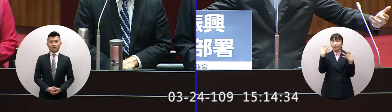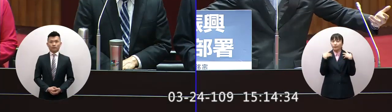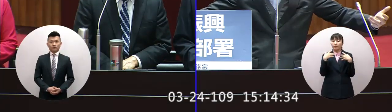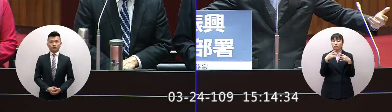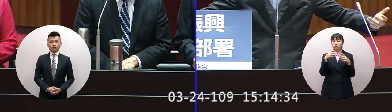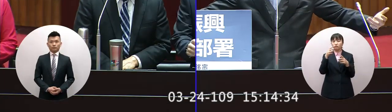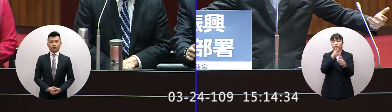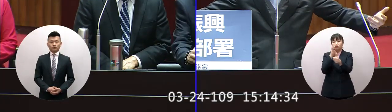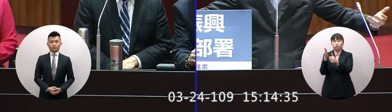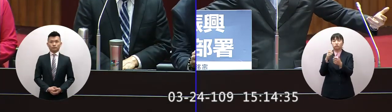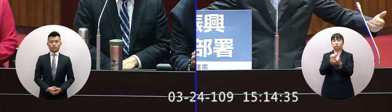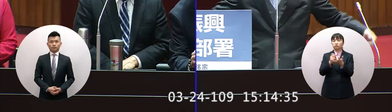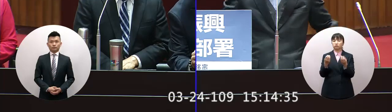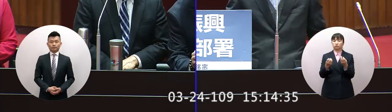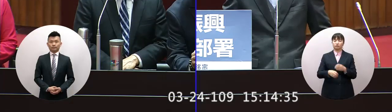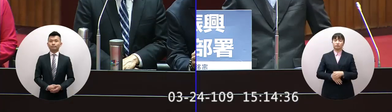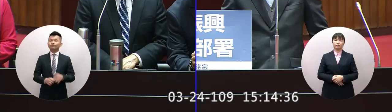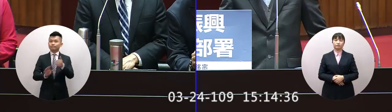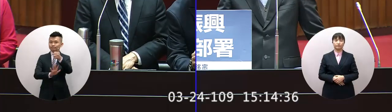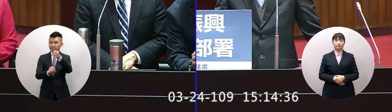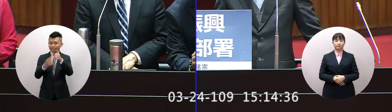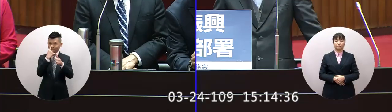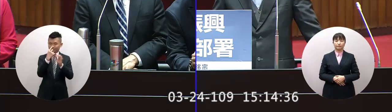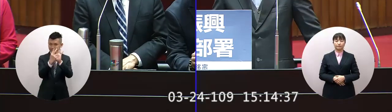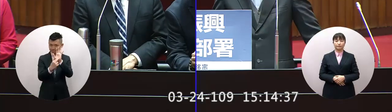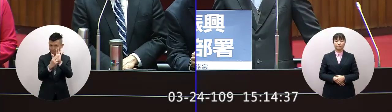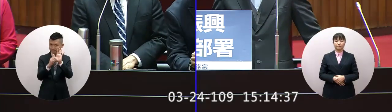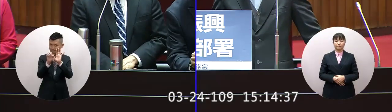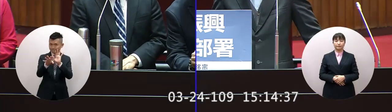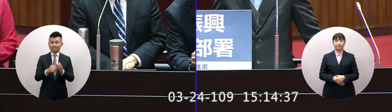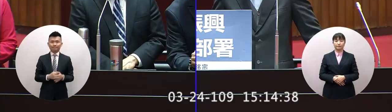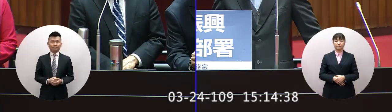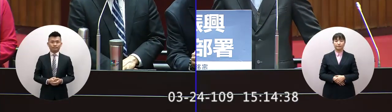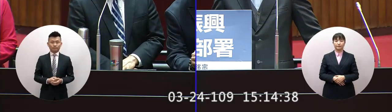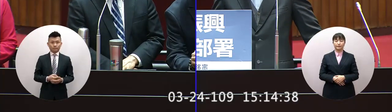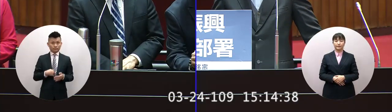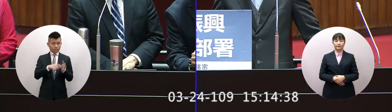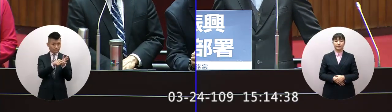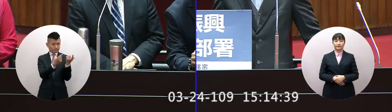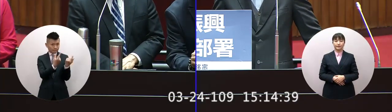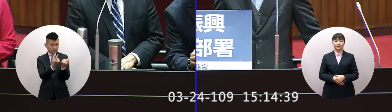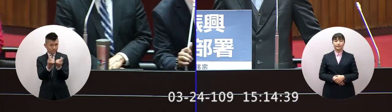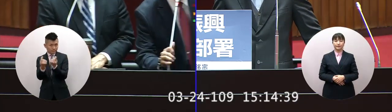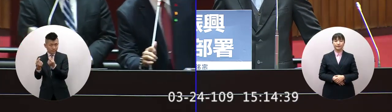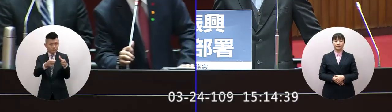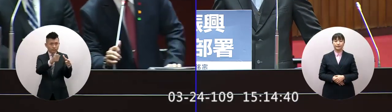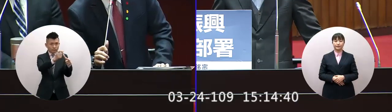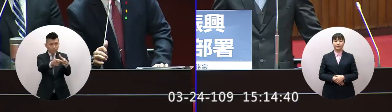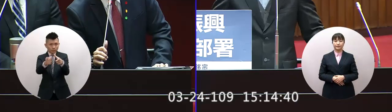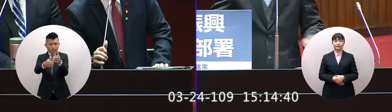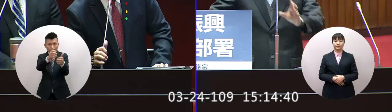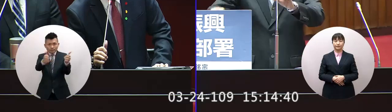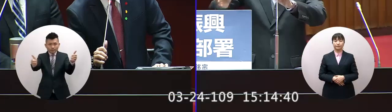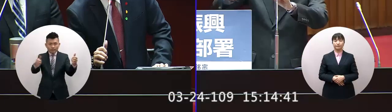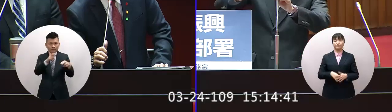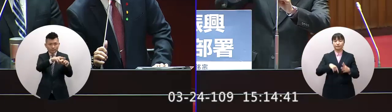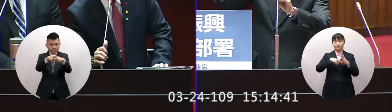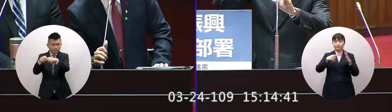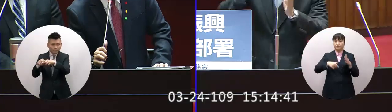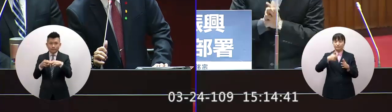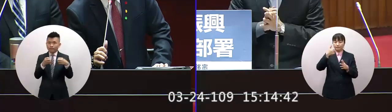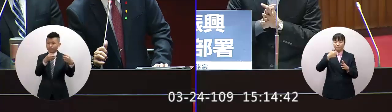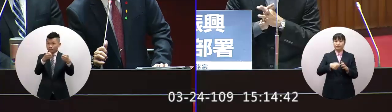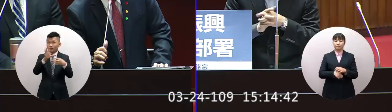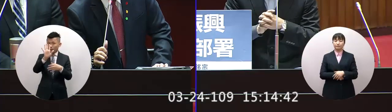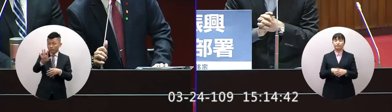啊。 这我跟委员报告，我们都定期跟我们这些厂商座谈，甚至于